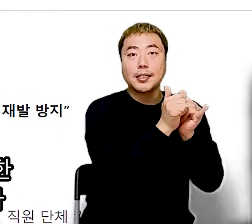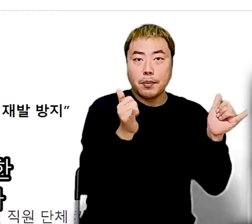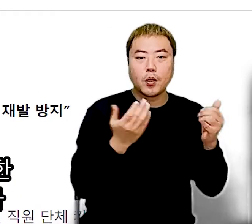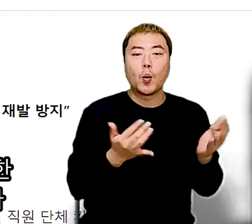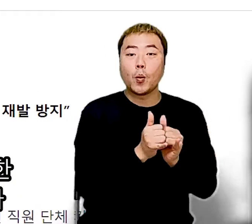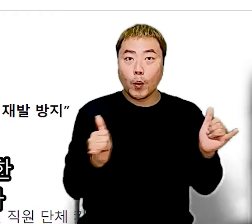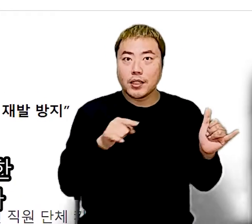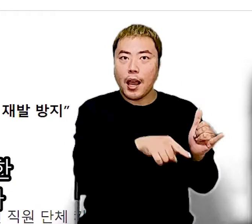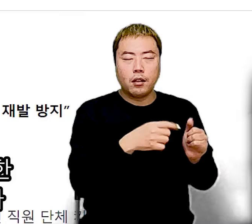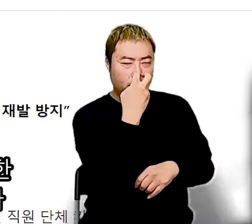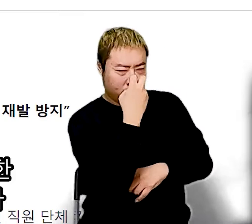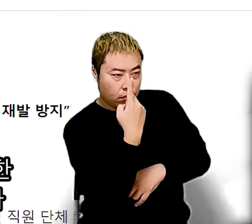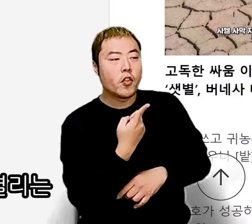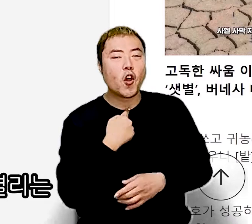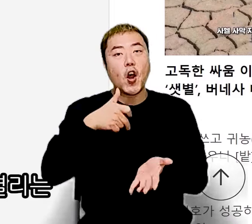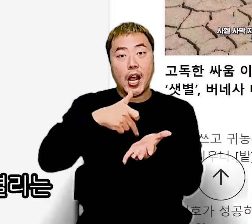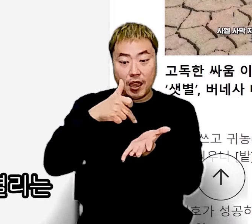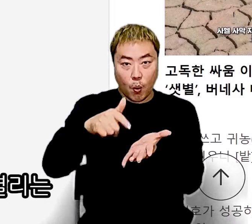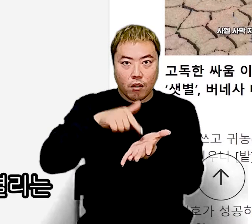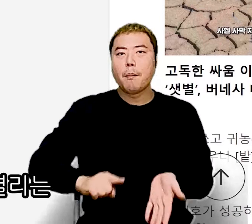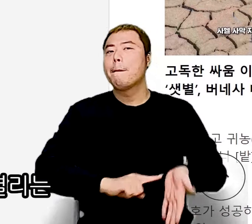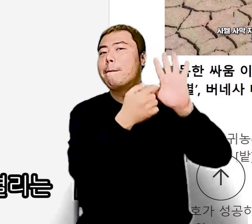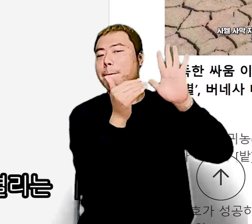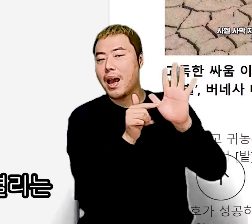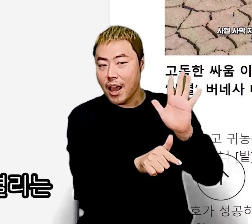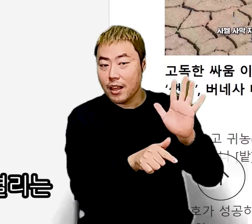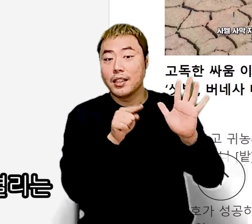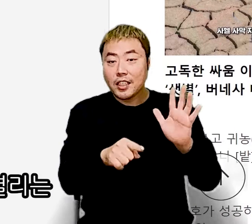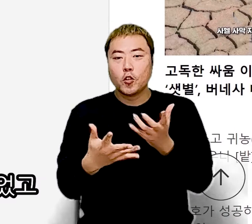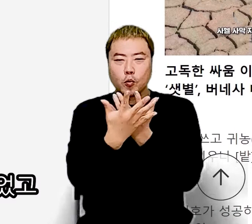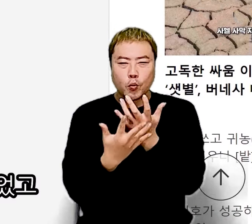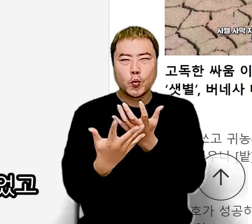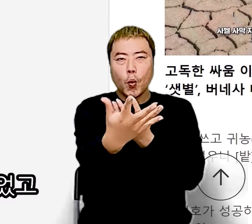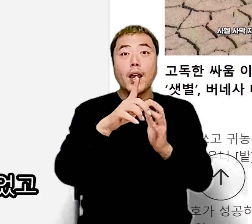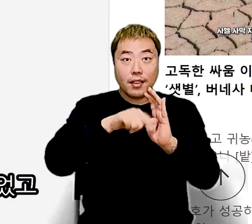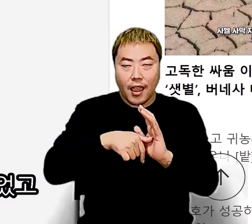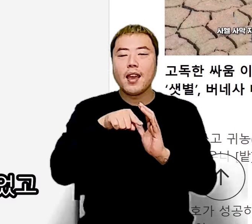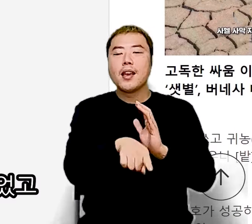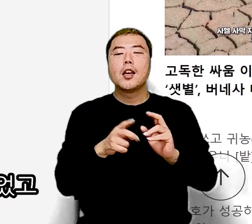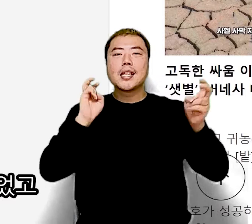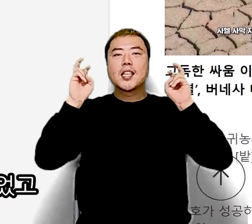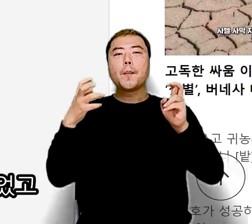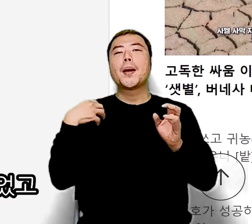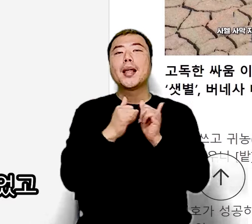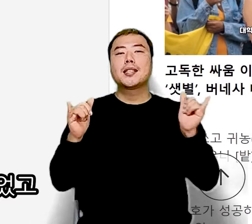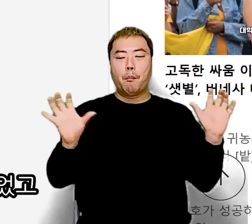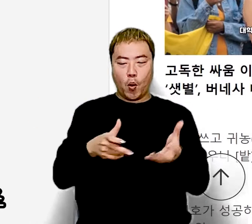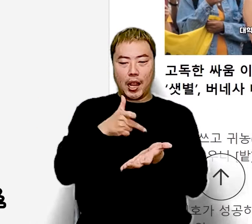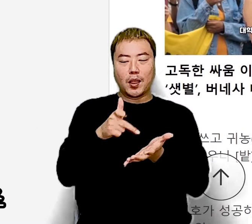사찰한 카톡 대화를 터뜨립니다. 이 단톡방에는 주주총회가 열리는 기업의 담당자들이 모여